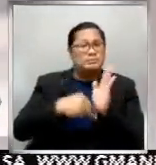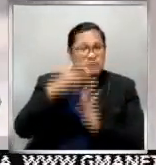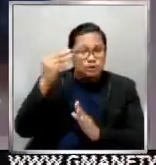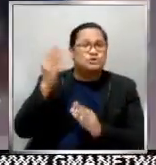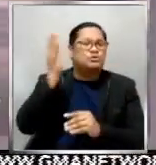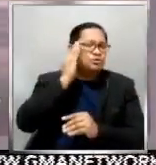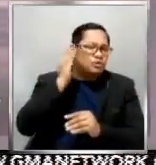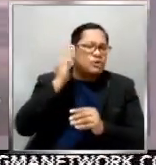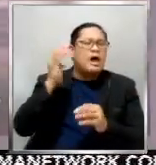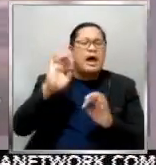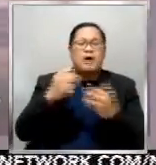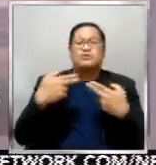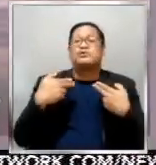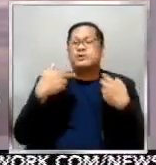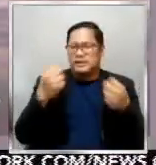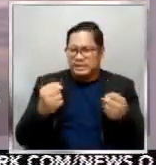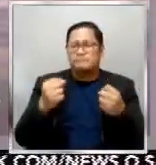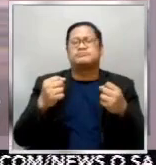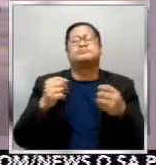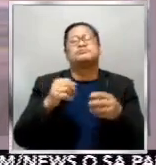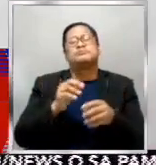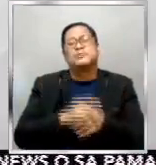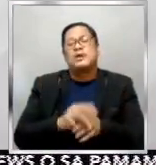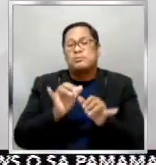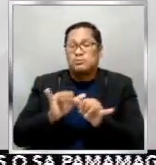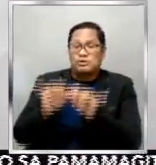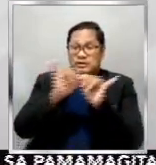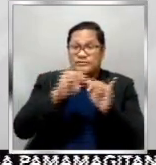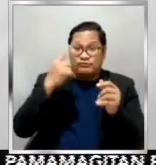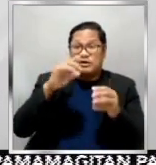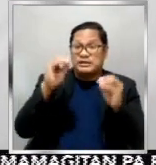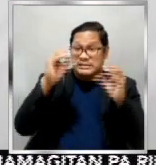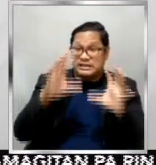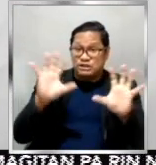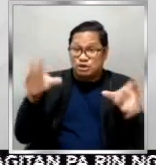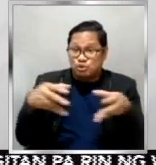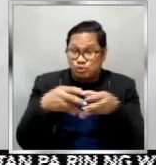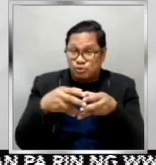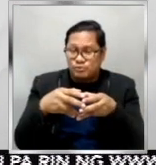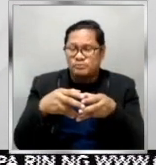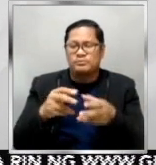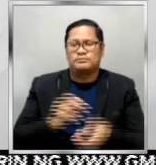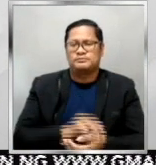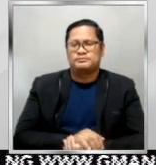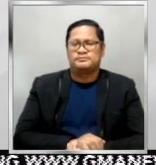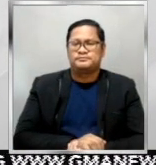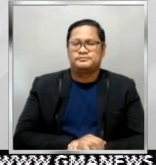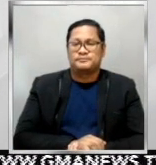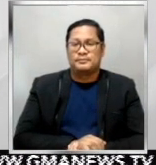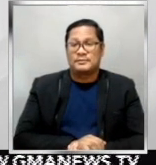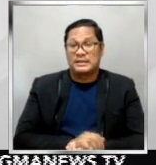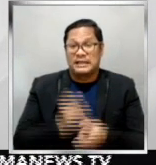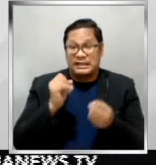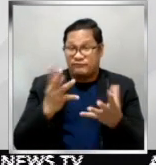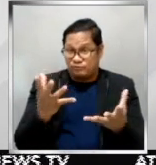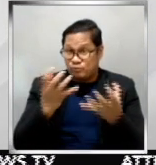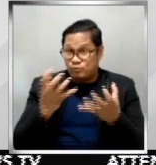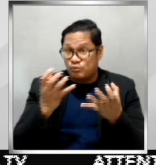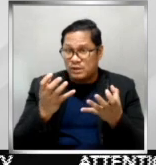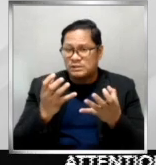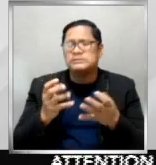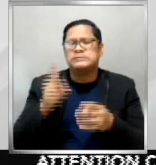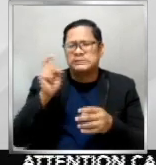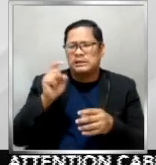protocols. Para naman sa Teachers Dignity Coalition. Sana, kung gusto natin gawin ito, isabay natin